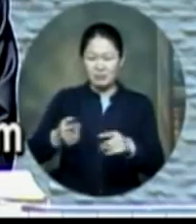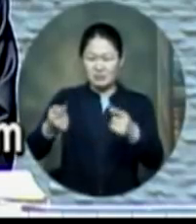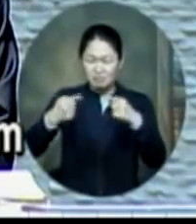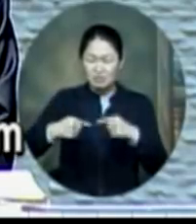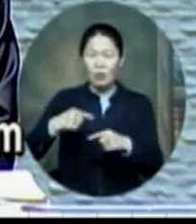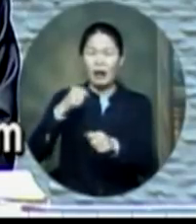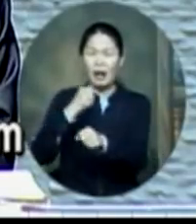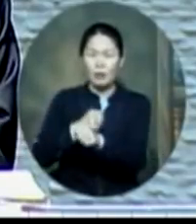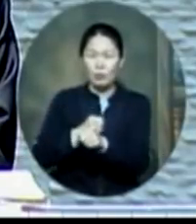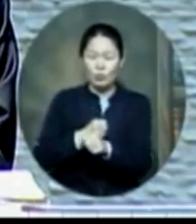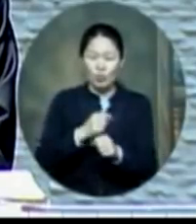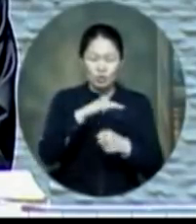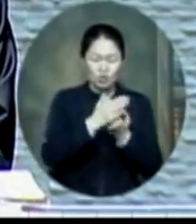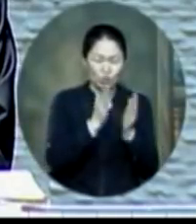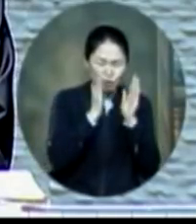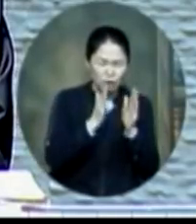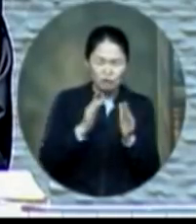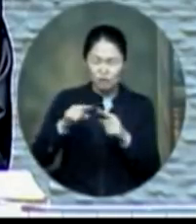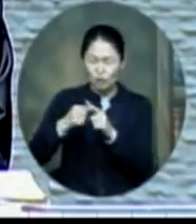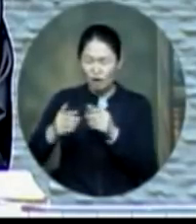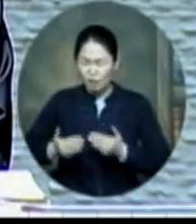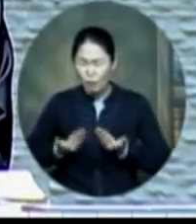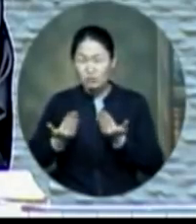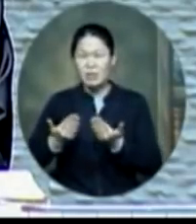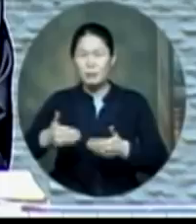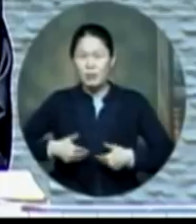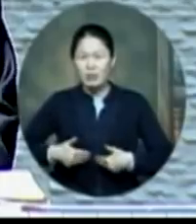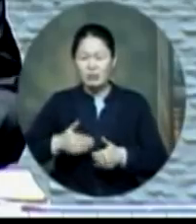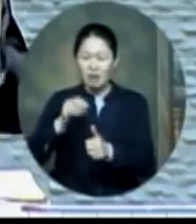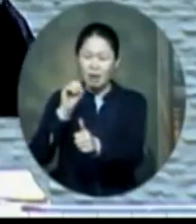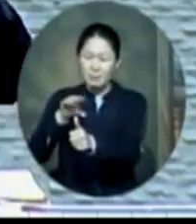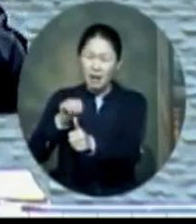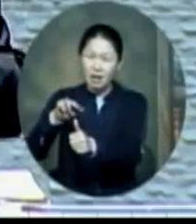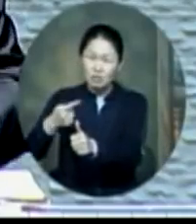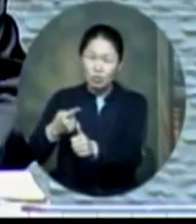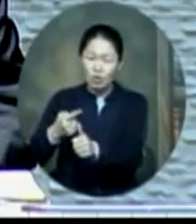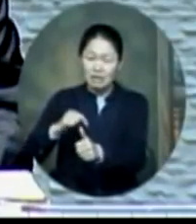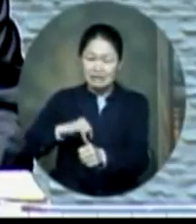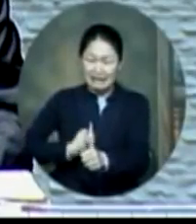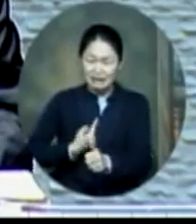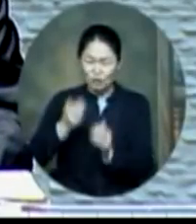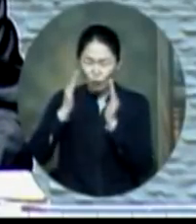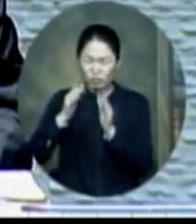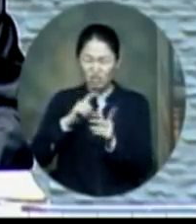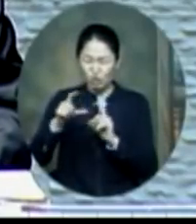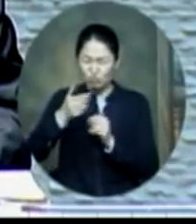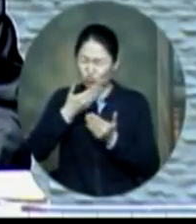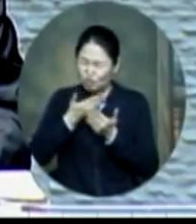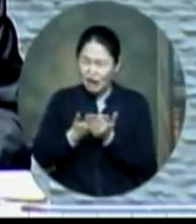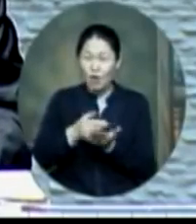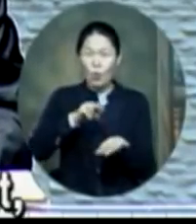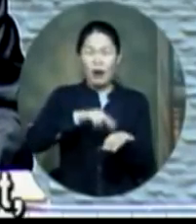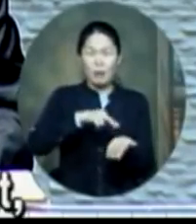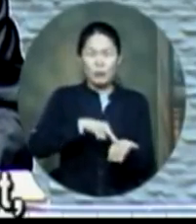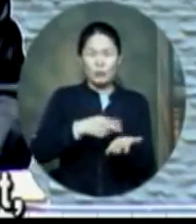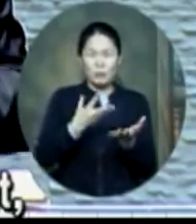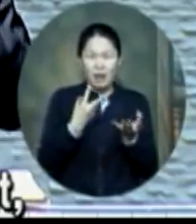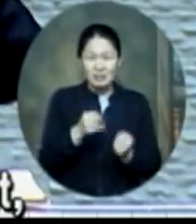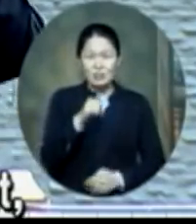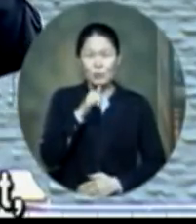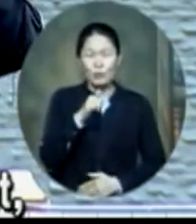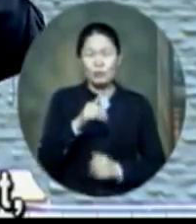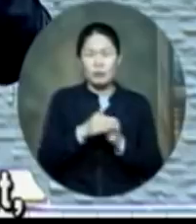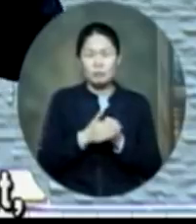공부하라고, 교회 봉사도 해야 된다고 아무리 이야기를 해도 자기는 공부가 더 중요하고 레포트도 써야 되고